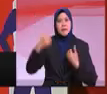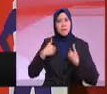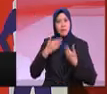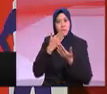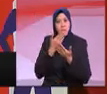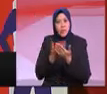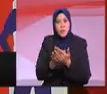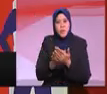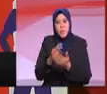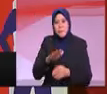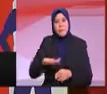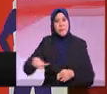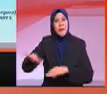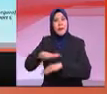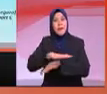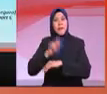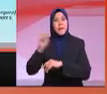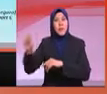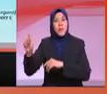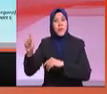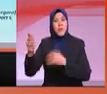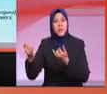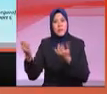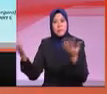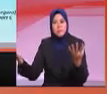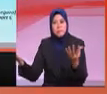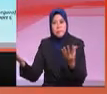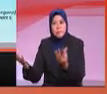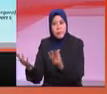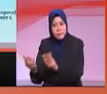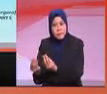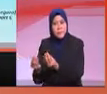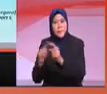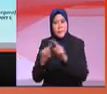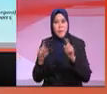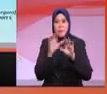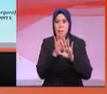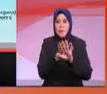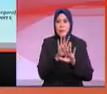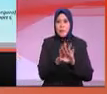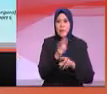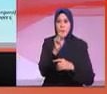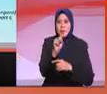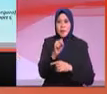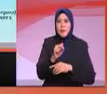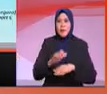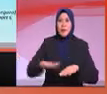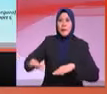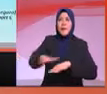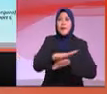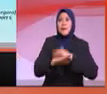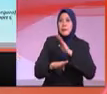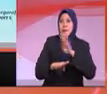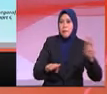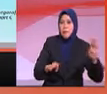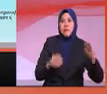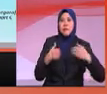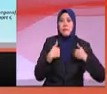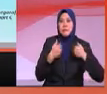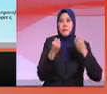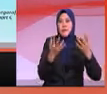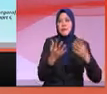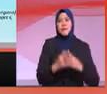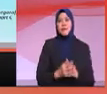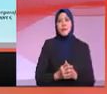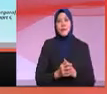di pantai timur Sabah kes-kes semakin berkurangan, tetapi banyak kes-kes di pantai barat. Tapi setakat ini